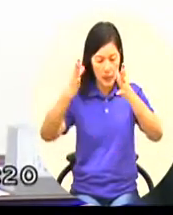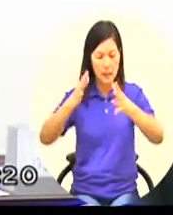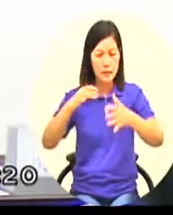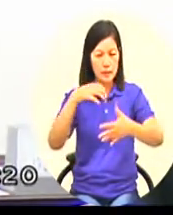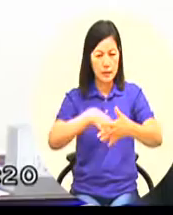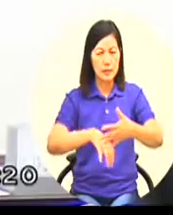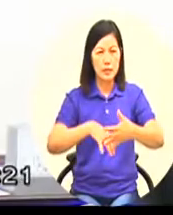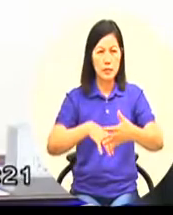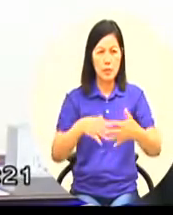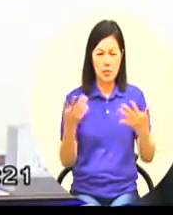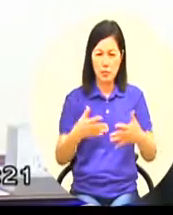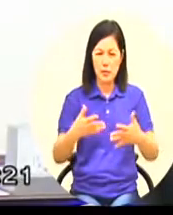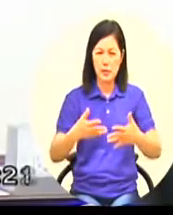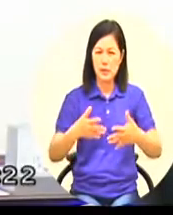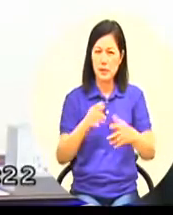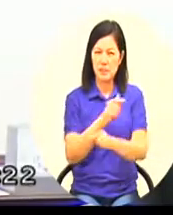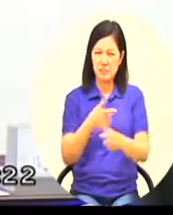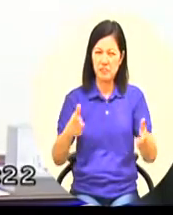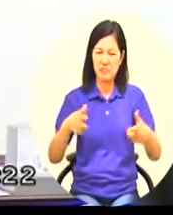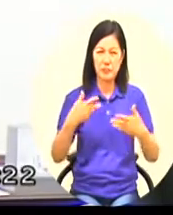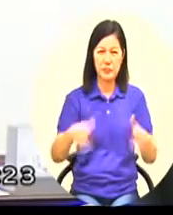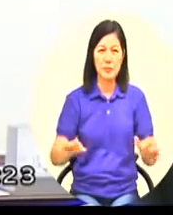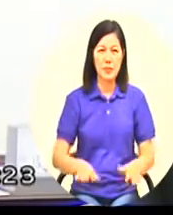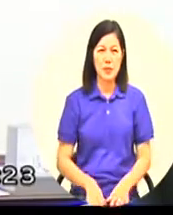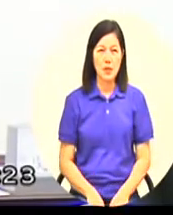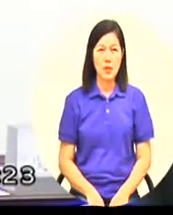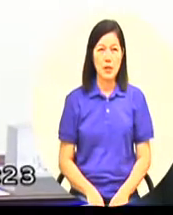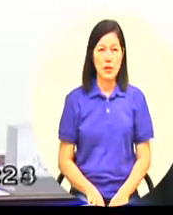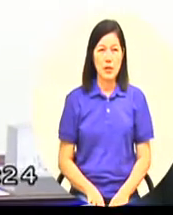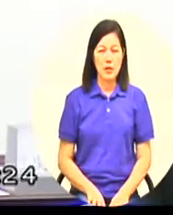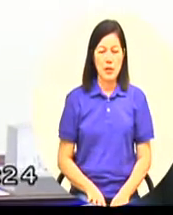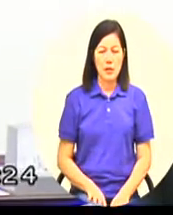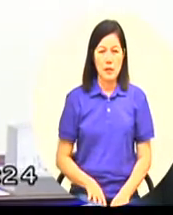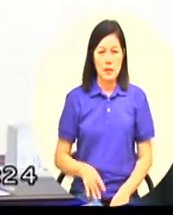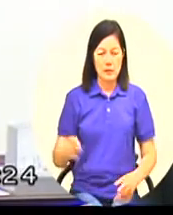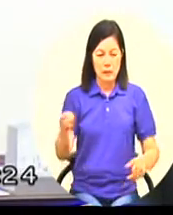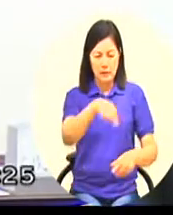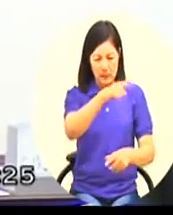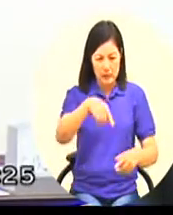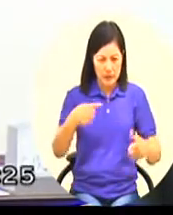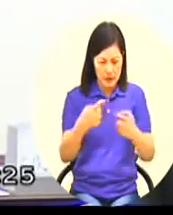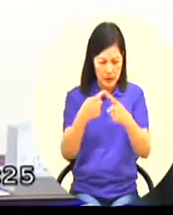面其实问题也蛮多的啦，有时候你光是管委会这边人那边人都会冤家啊，